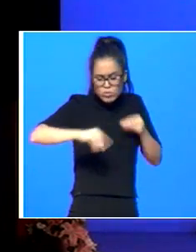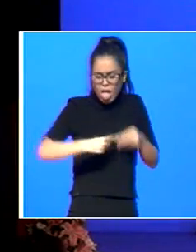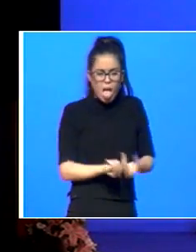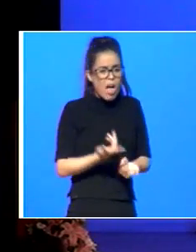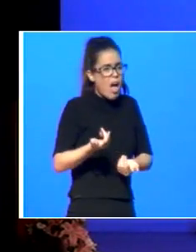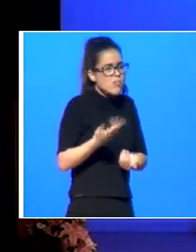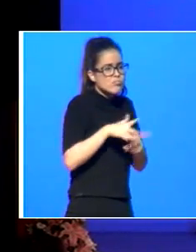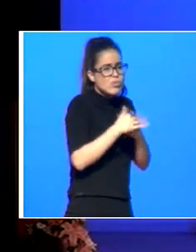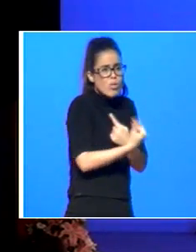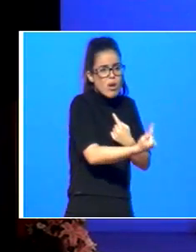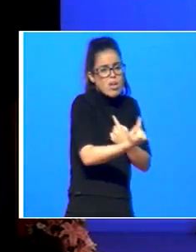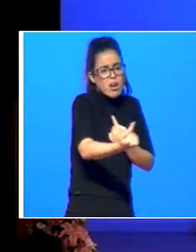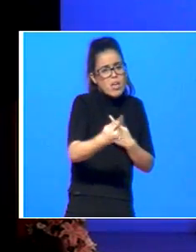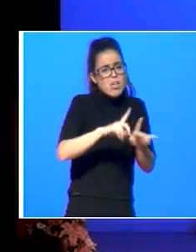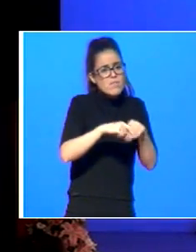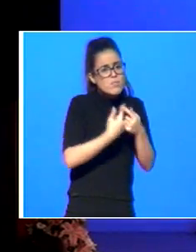danean holako